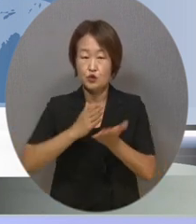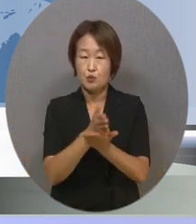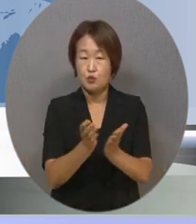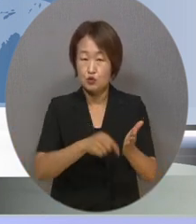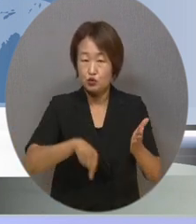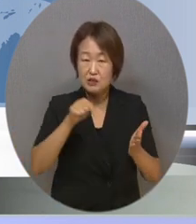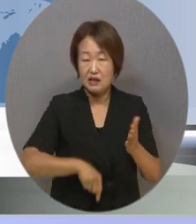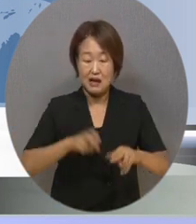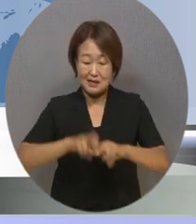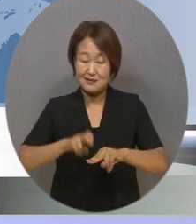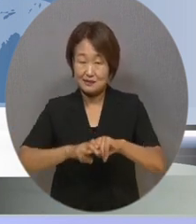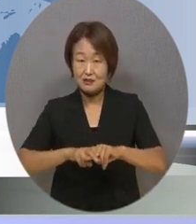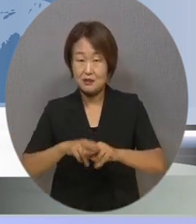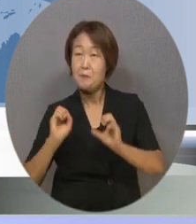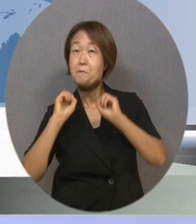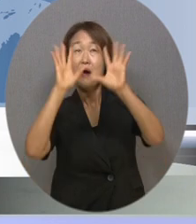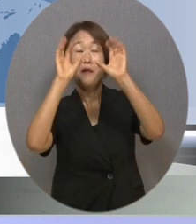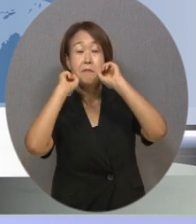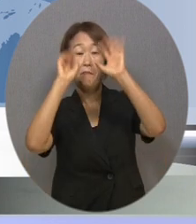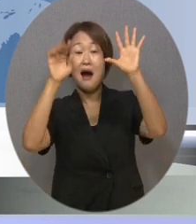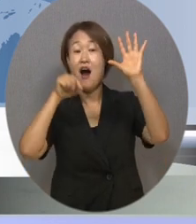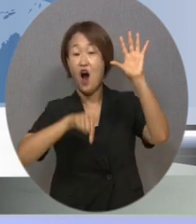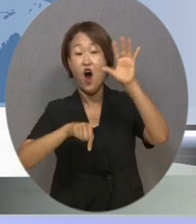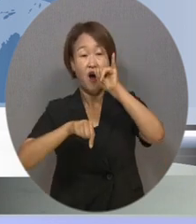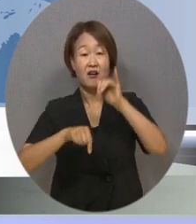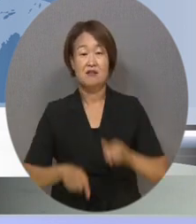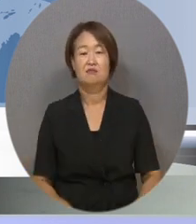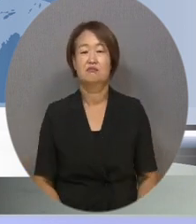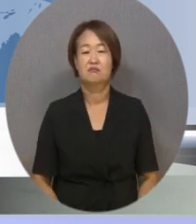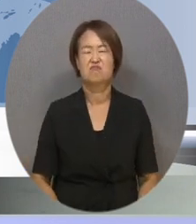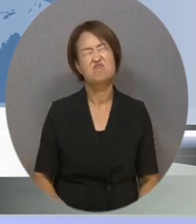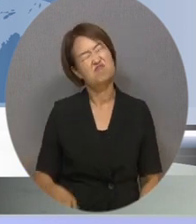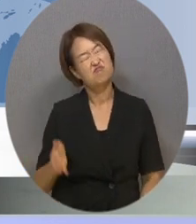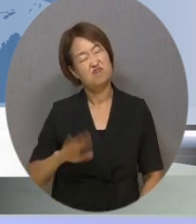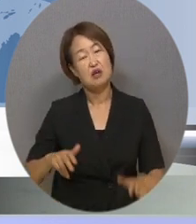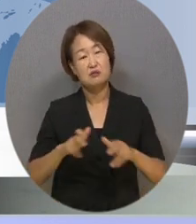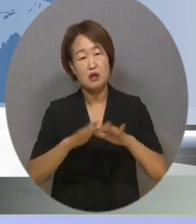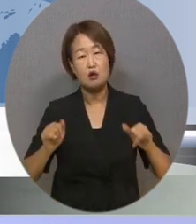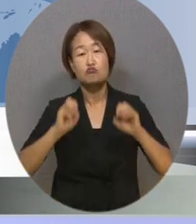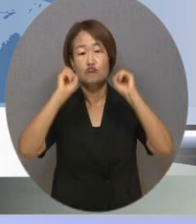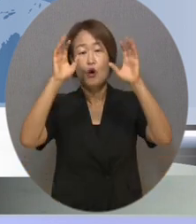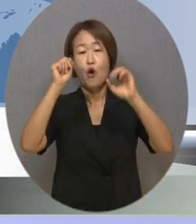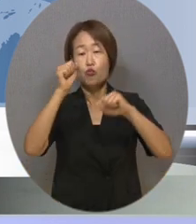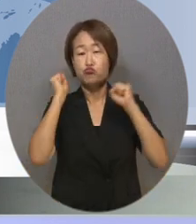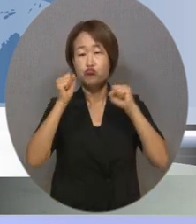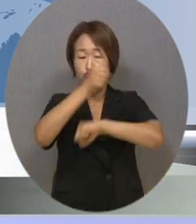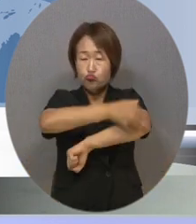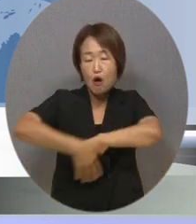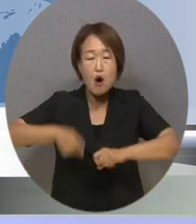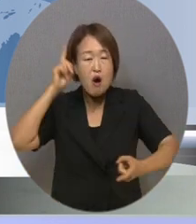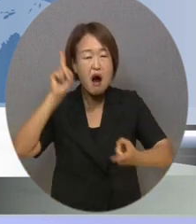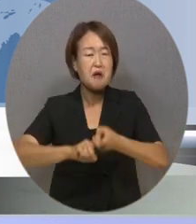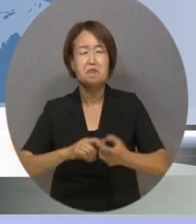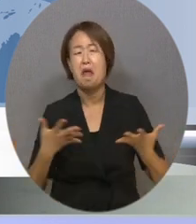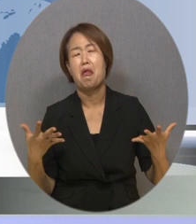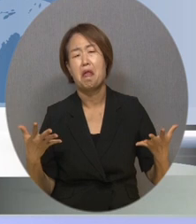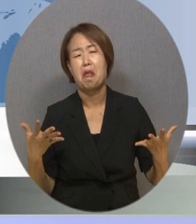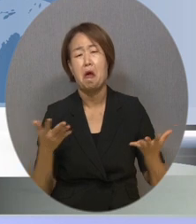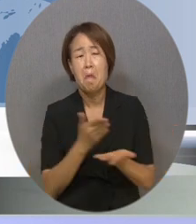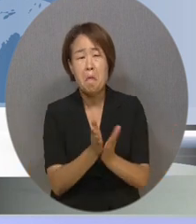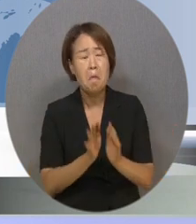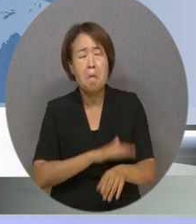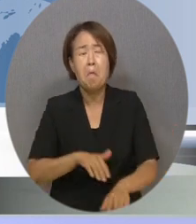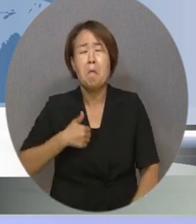중 앉아서 하는 배구, 좌식 배구가 있습니다. 하지만 장애인 스포츠에 대한 관심이 낮다 보니 종목조차